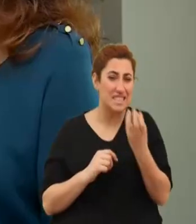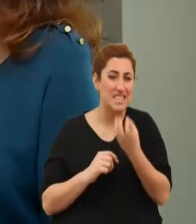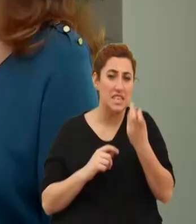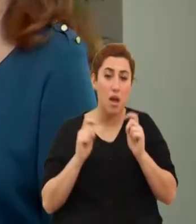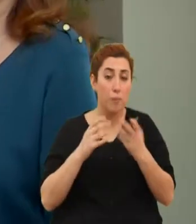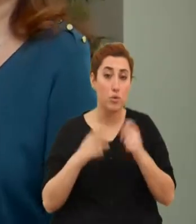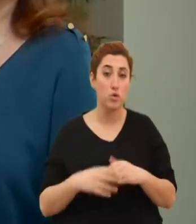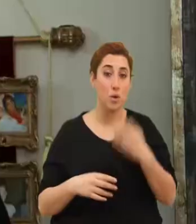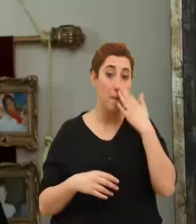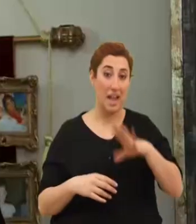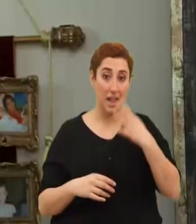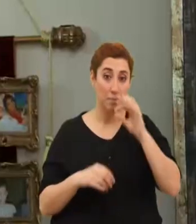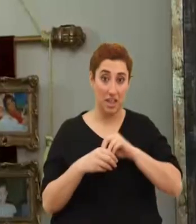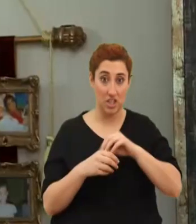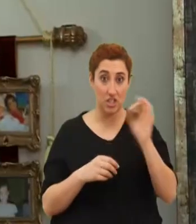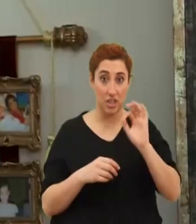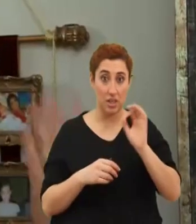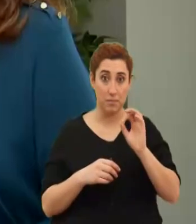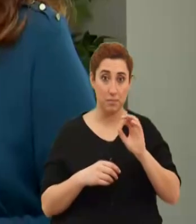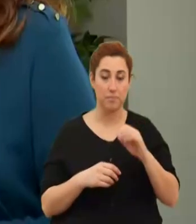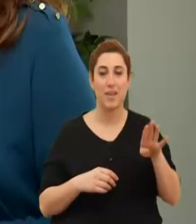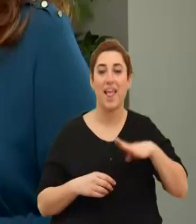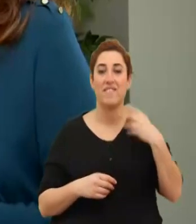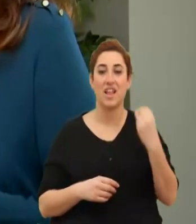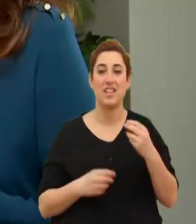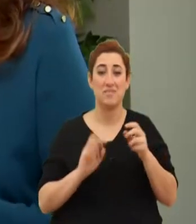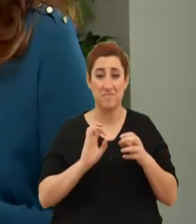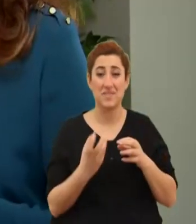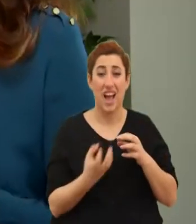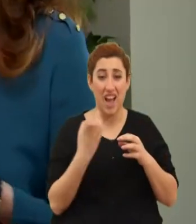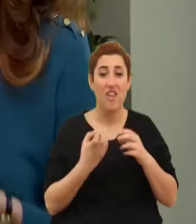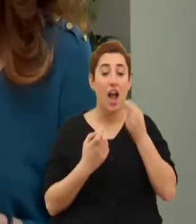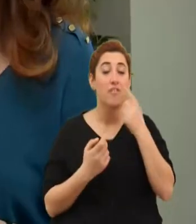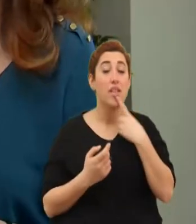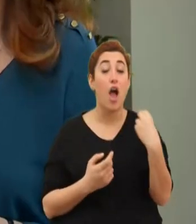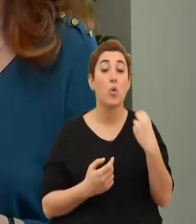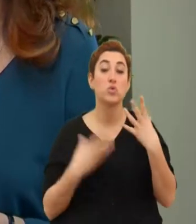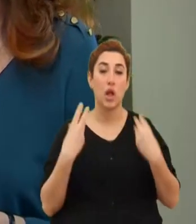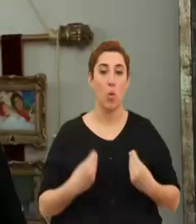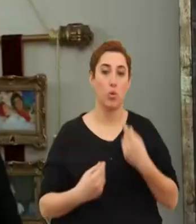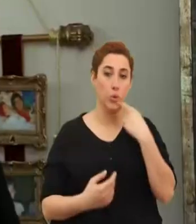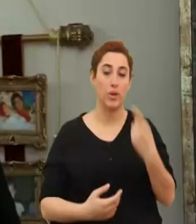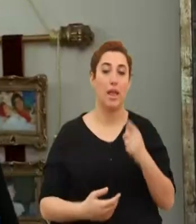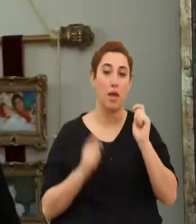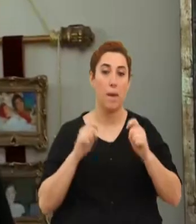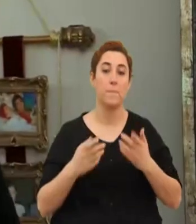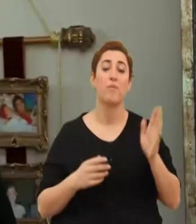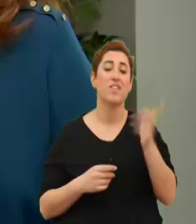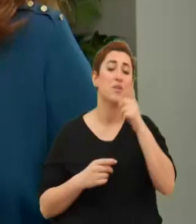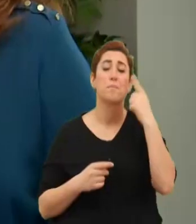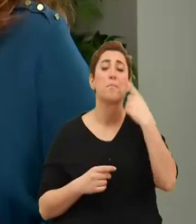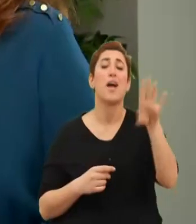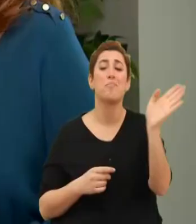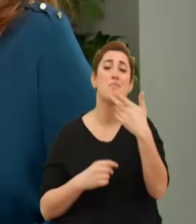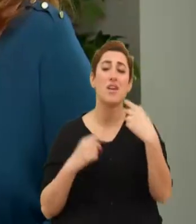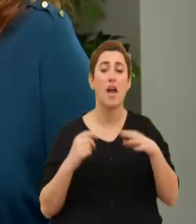yavaş yapıyorsun? Bekletmek için değil mi bizi? Evladım, kısık ateşte kahve daha lezzetli olur diye yapıyor. Neyse sen ona